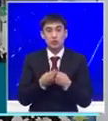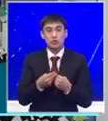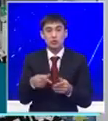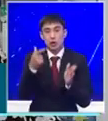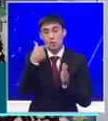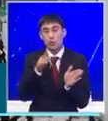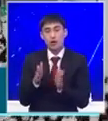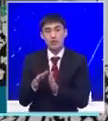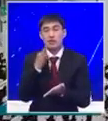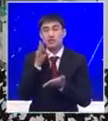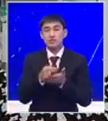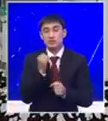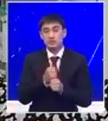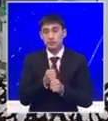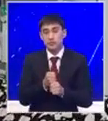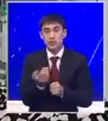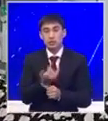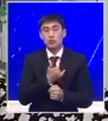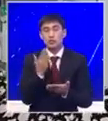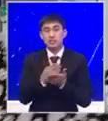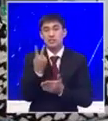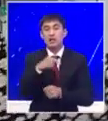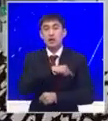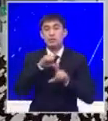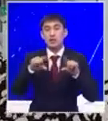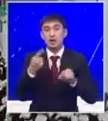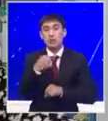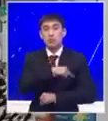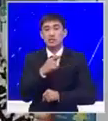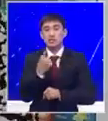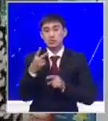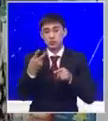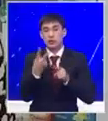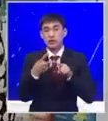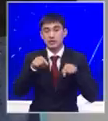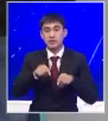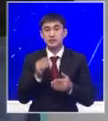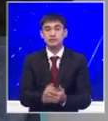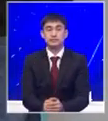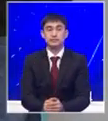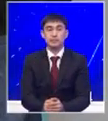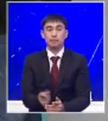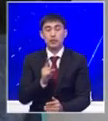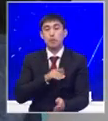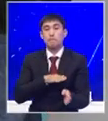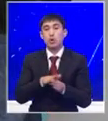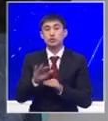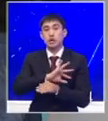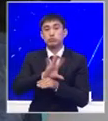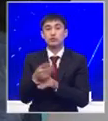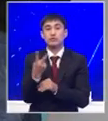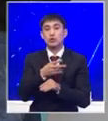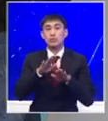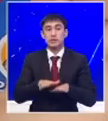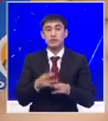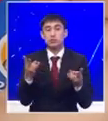аккуратны И ответственны сейчас у нас две аптеки одна в больнице другая здесь для того чтобы полностью обустроить вторую